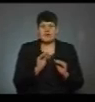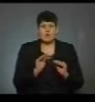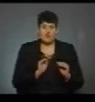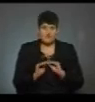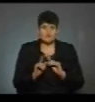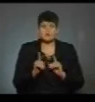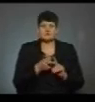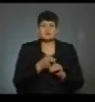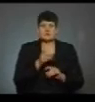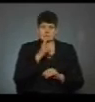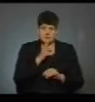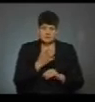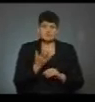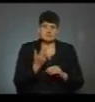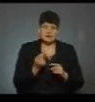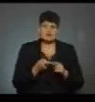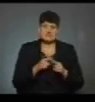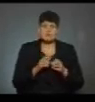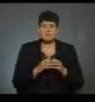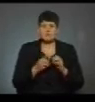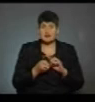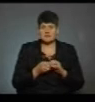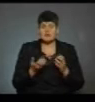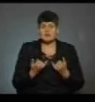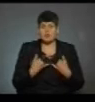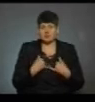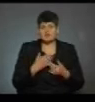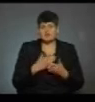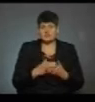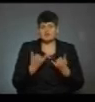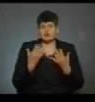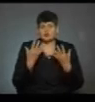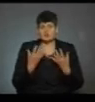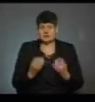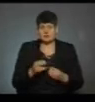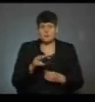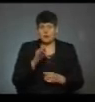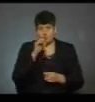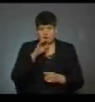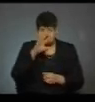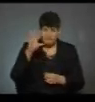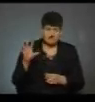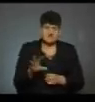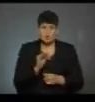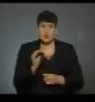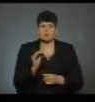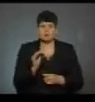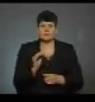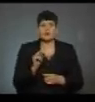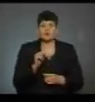стосується заробітної плати, так, це проблема, яка в нас існує на сьогоднішній день по Україні в цілому, в зв'язку з тим,